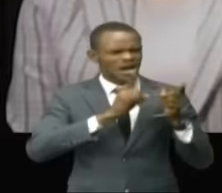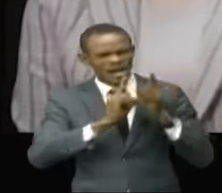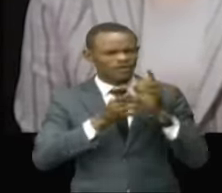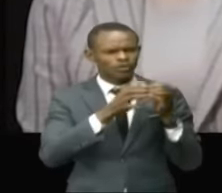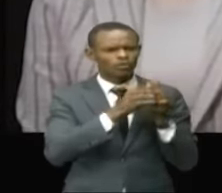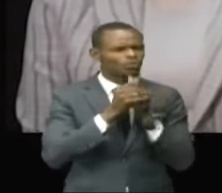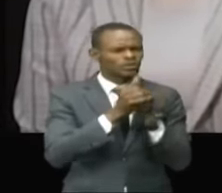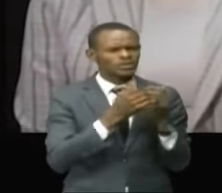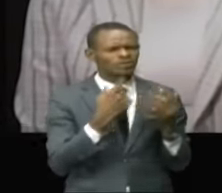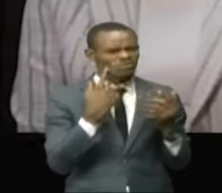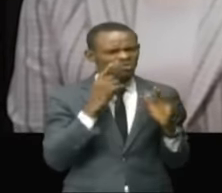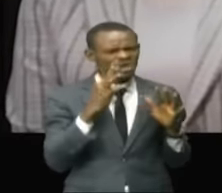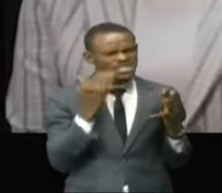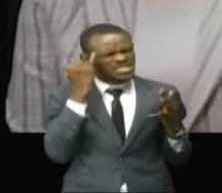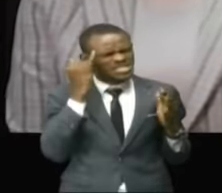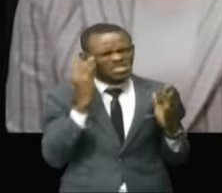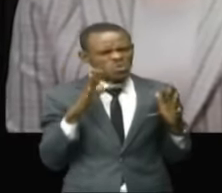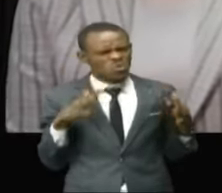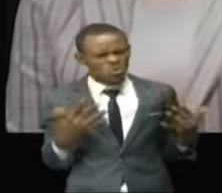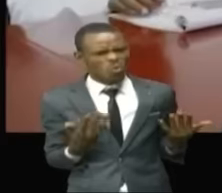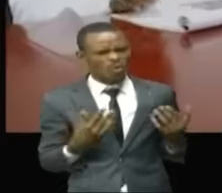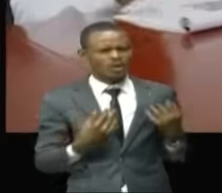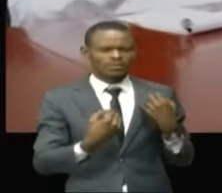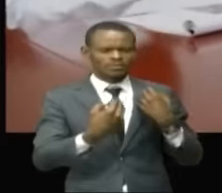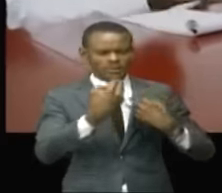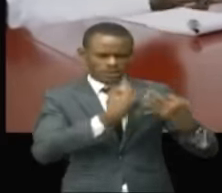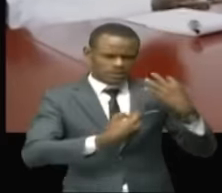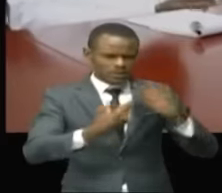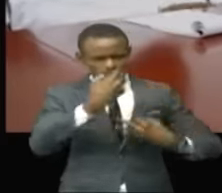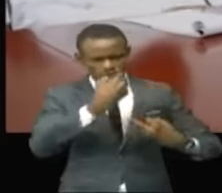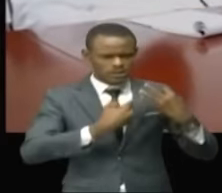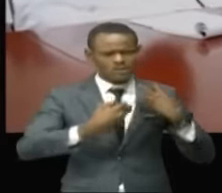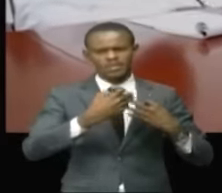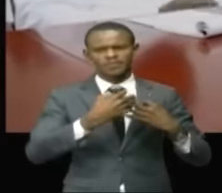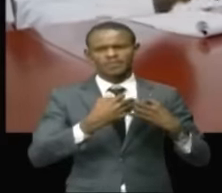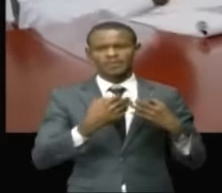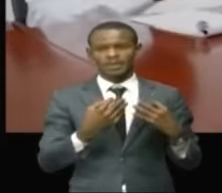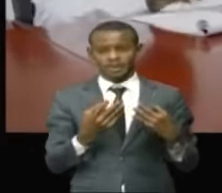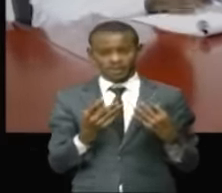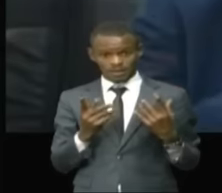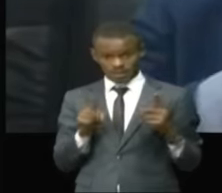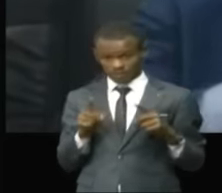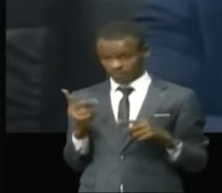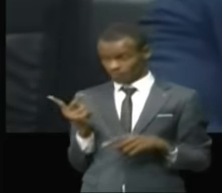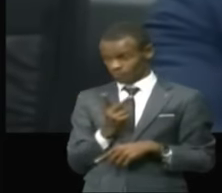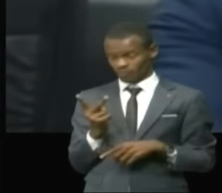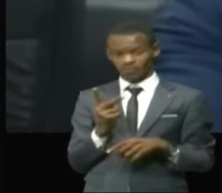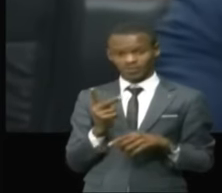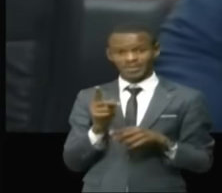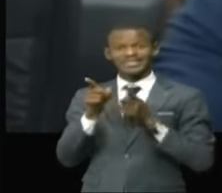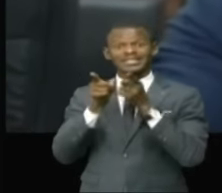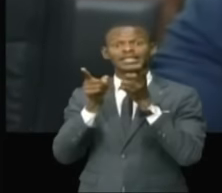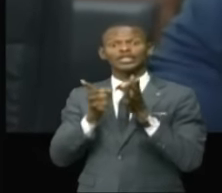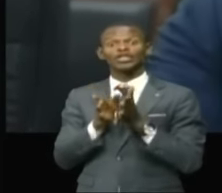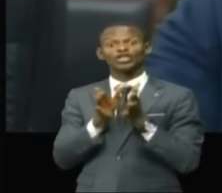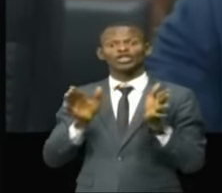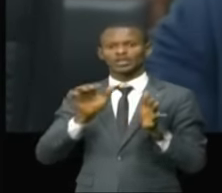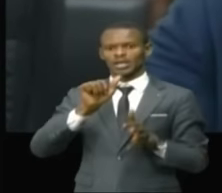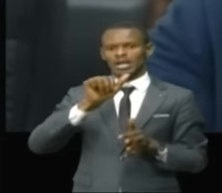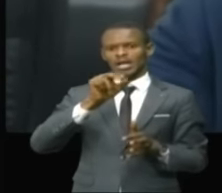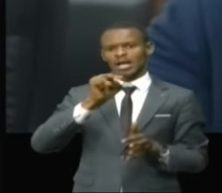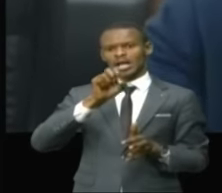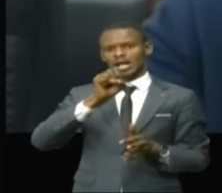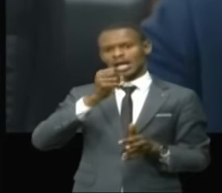pour l'évolution, en tout cas le développement de nos ETD. Après cet entretien, le DGA de l'Enfer, Damien Tombilangana, a pris